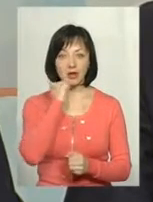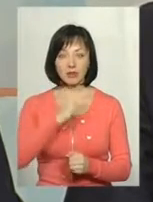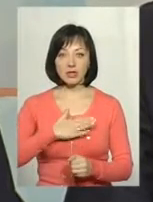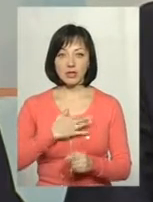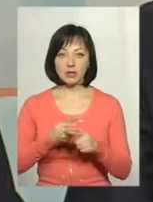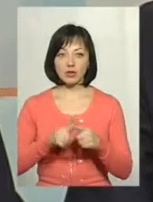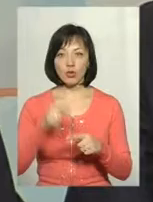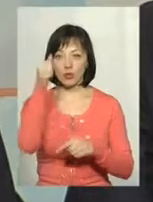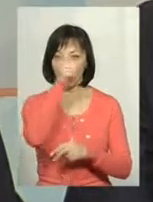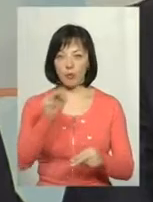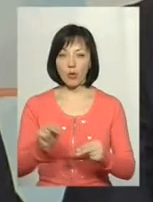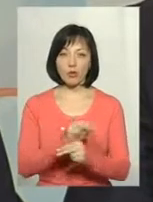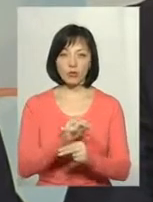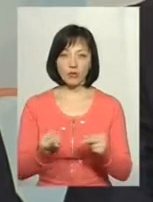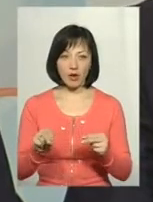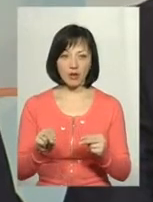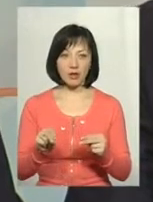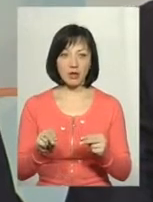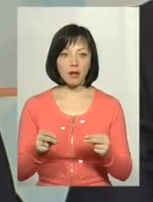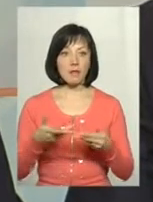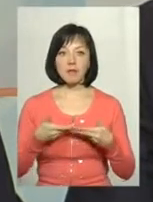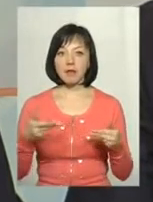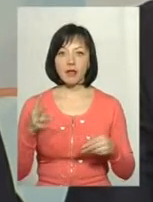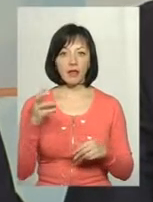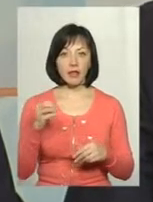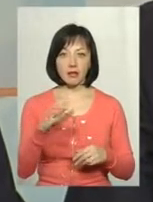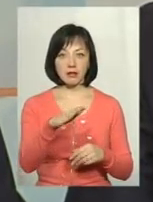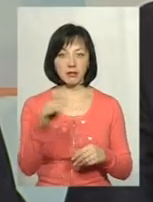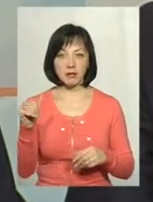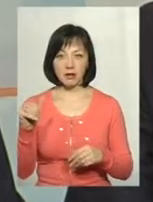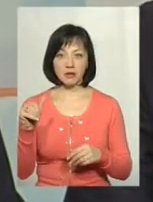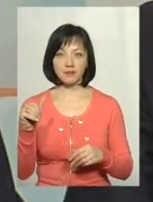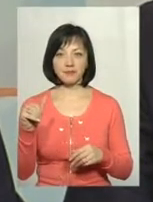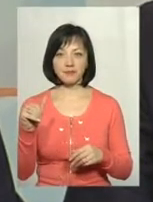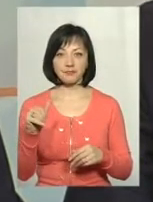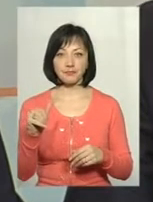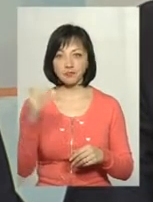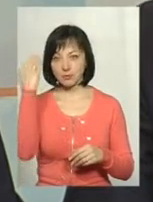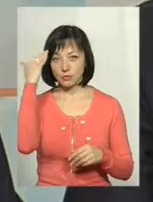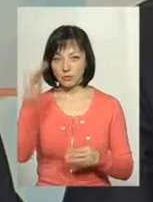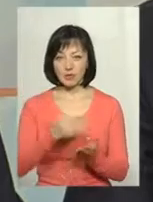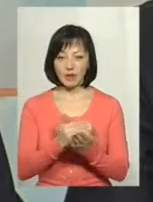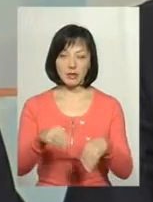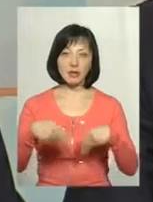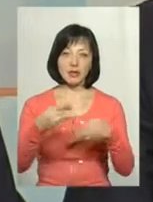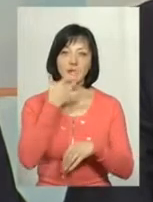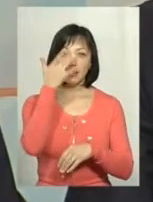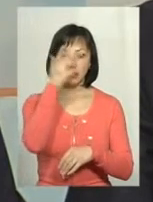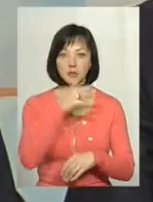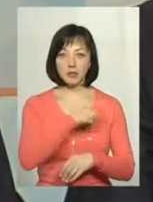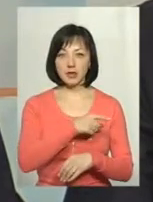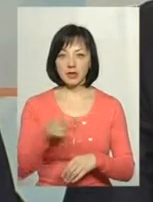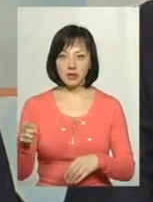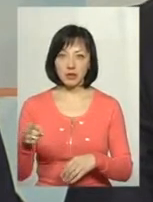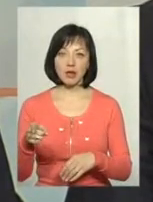ми його цього року поремонтували. Практично ми не наймали в район грейдерів, а ще наоборот надавали в літній період нашим